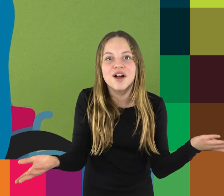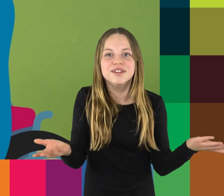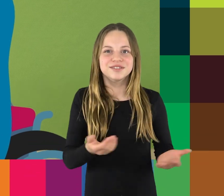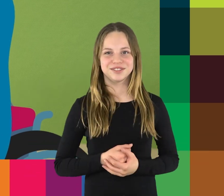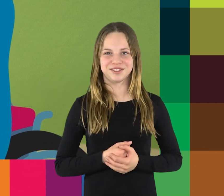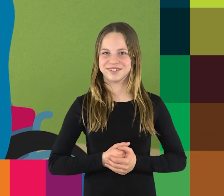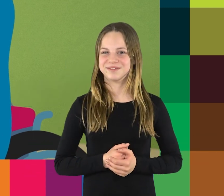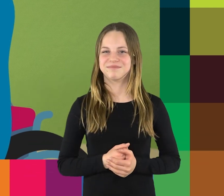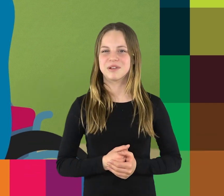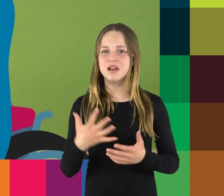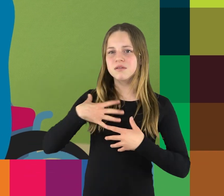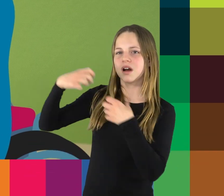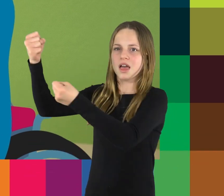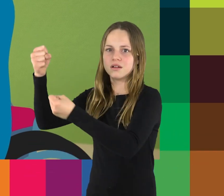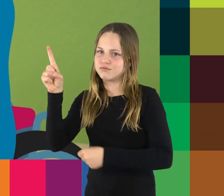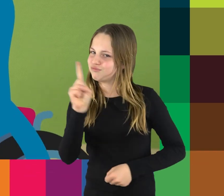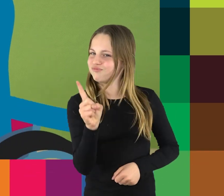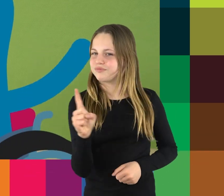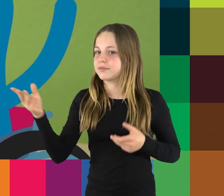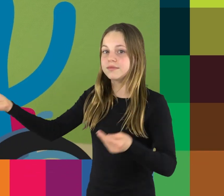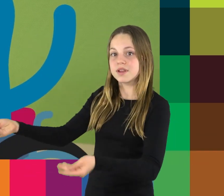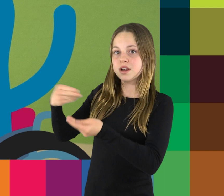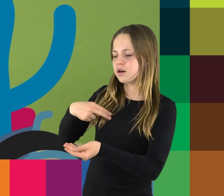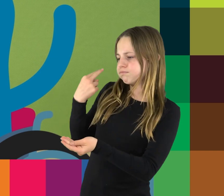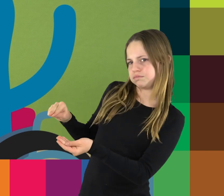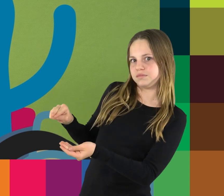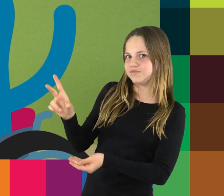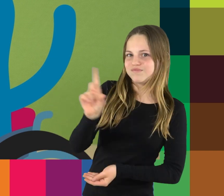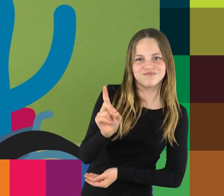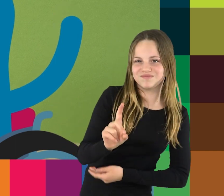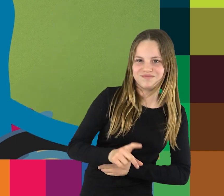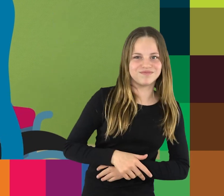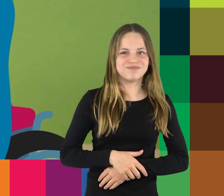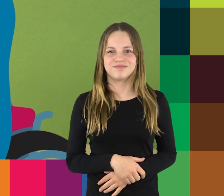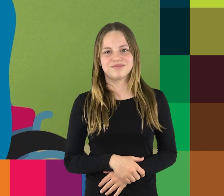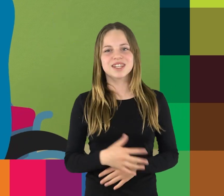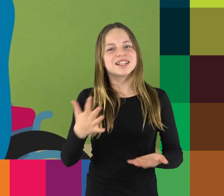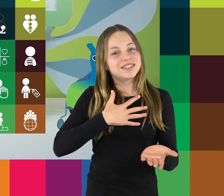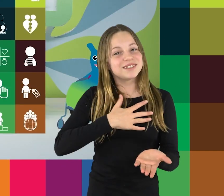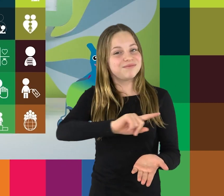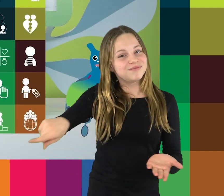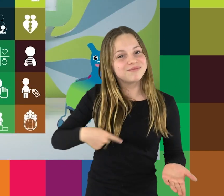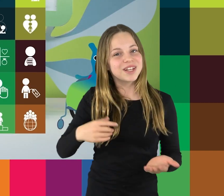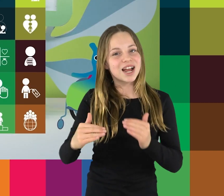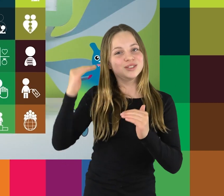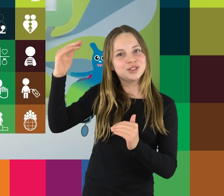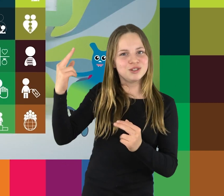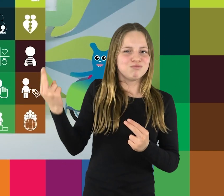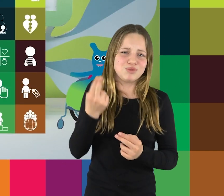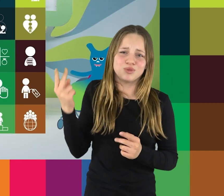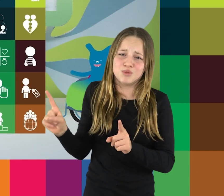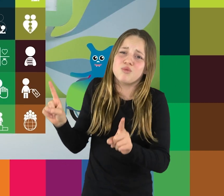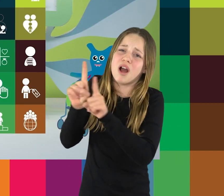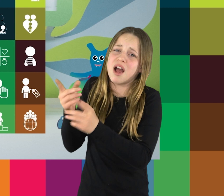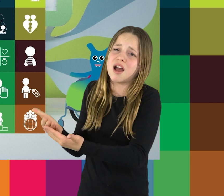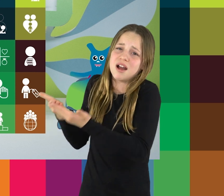personne ne peut nous les reprendre ou refuser de nous les donner. mais on aura souvent besoin des adultes pour nous aider